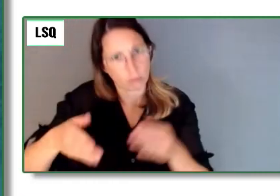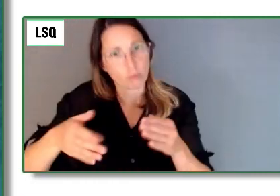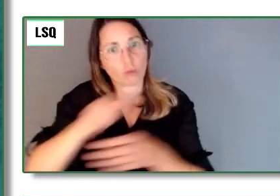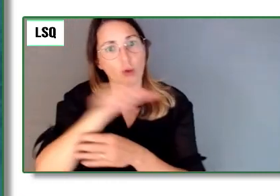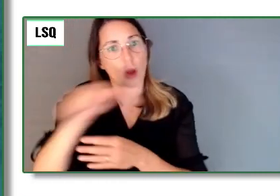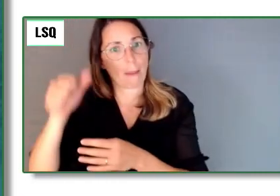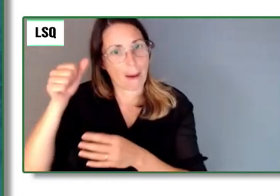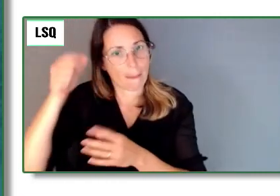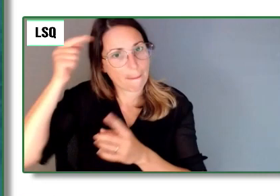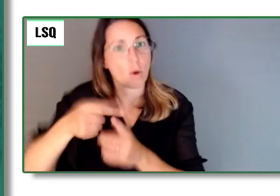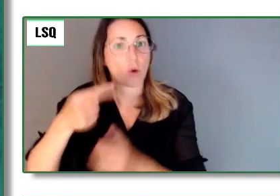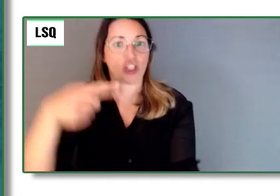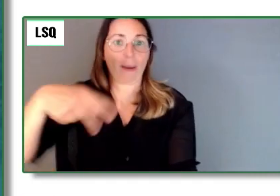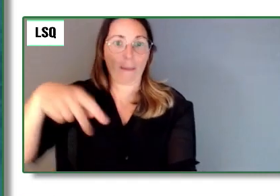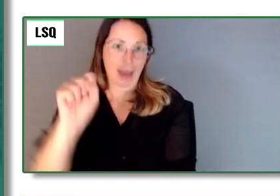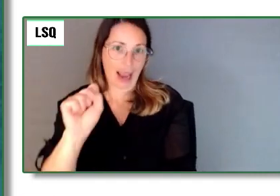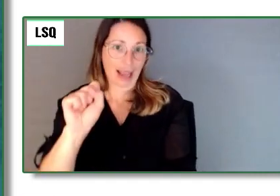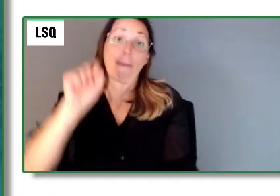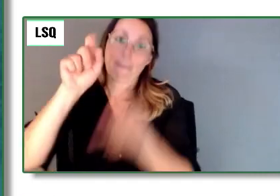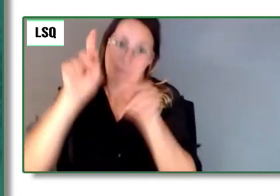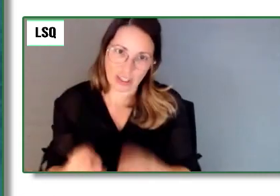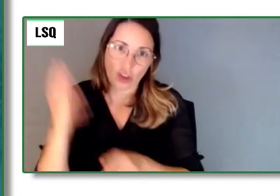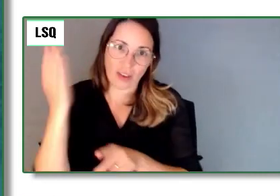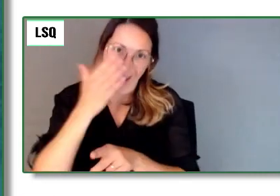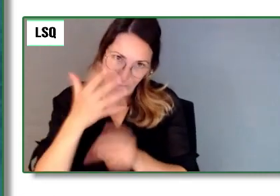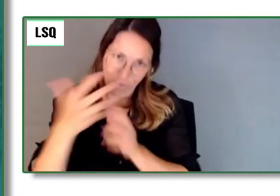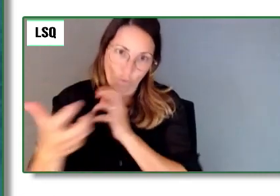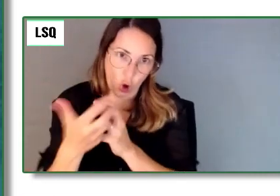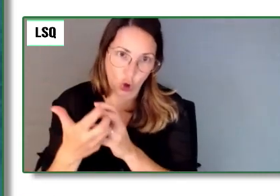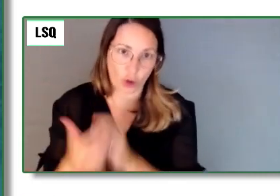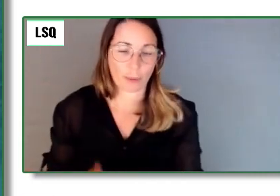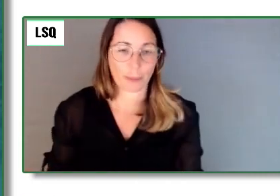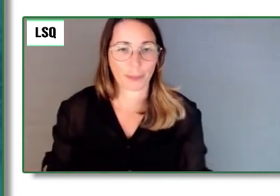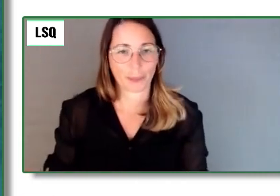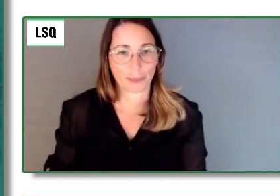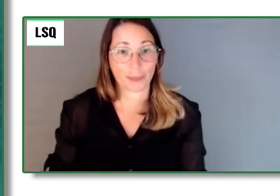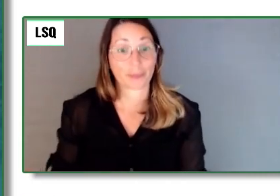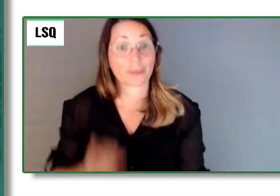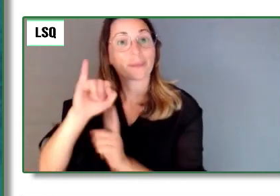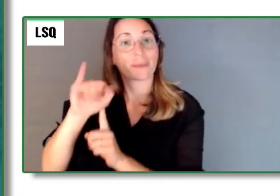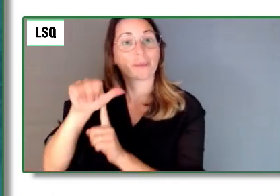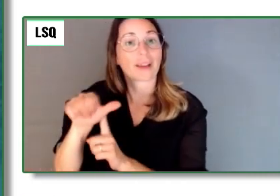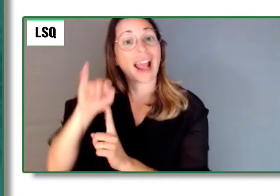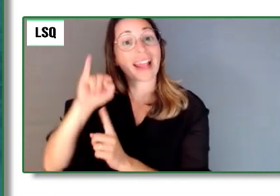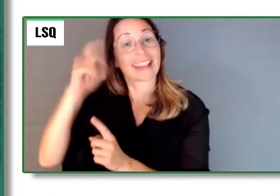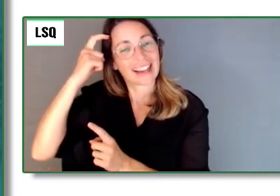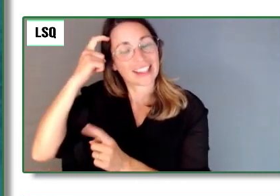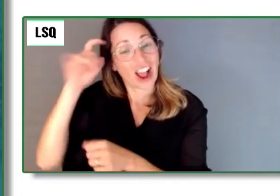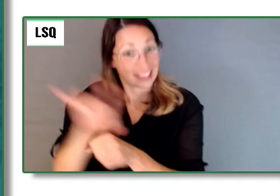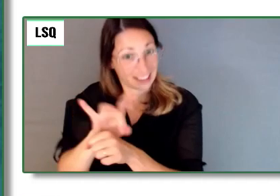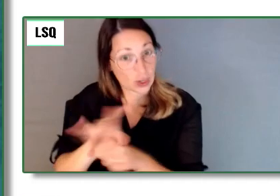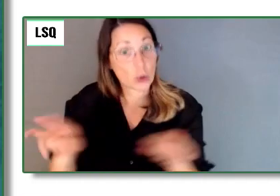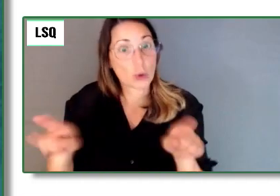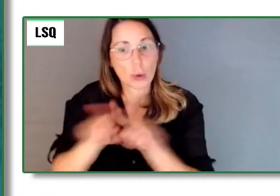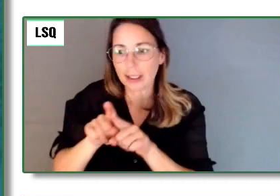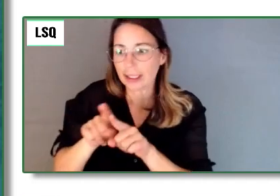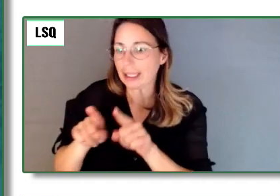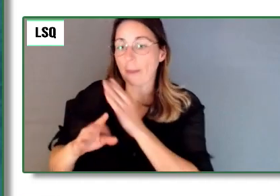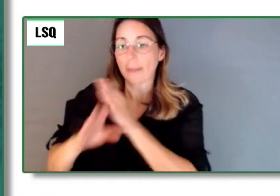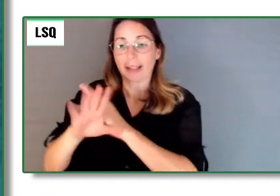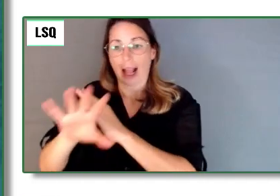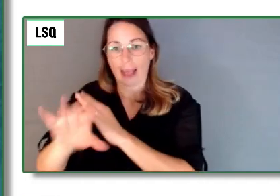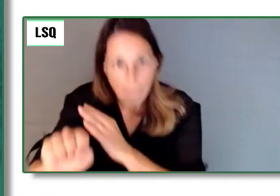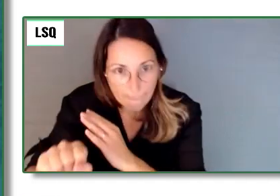des obstacles, ça s'en vient et je crois que ça va nous ouvrir quelques opportunités formidables, évidemment. Et également